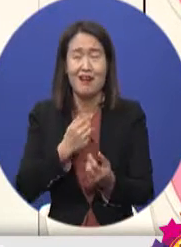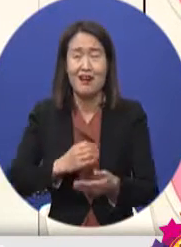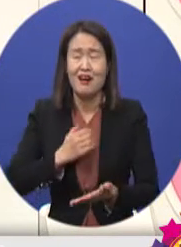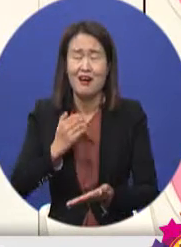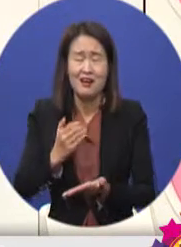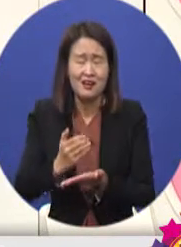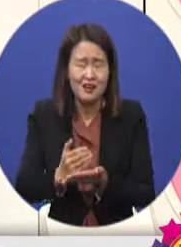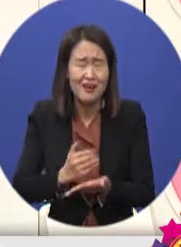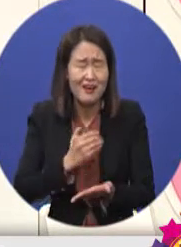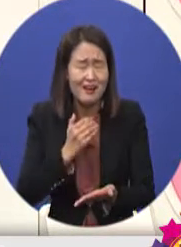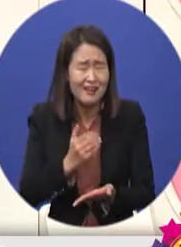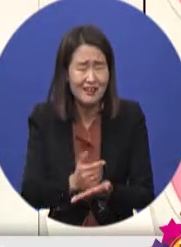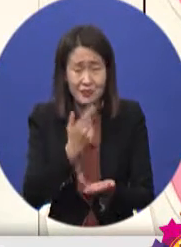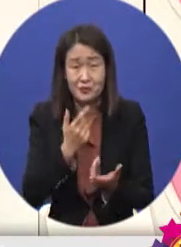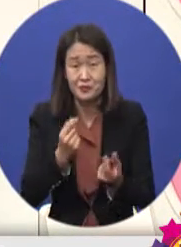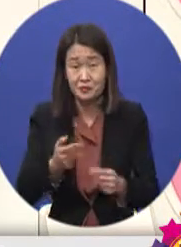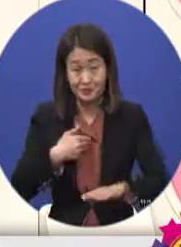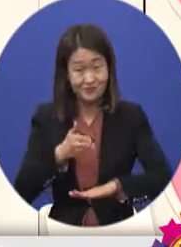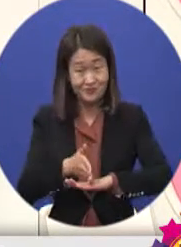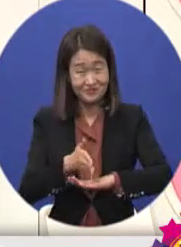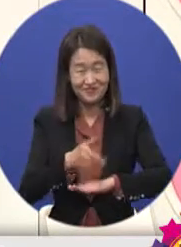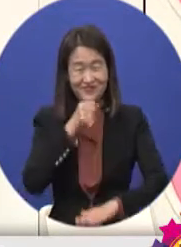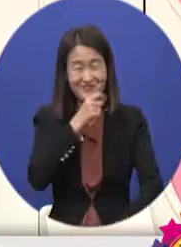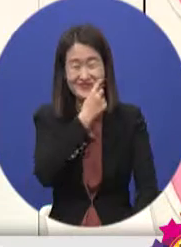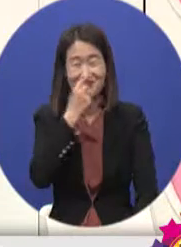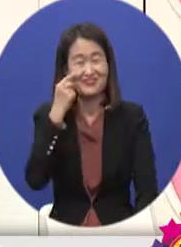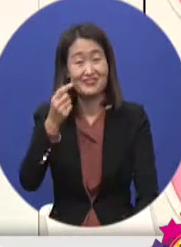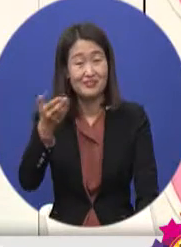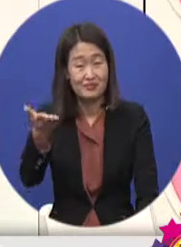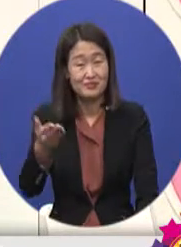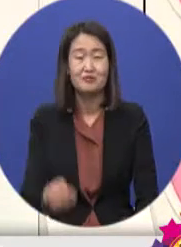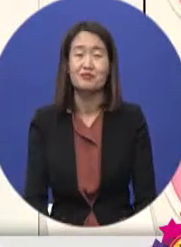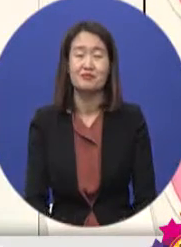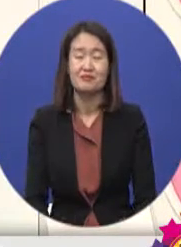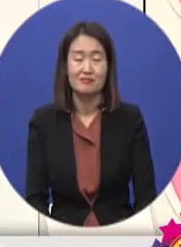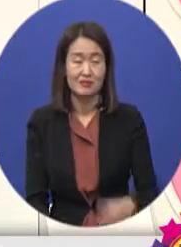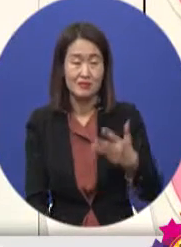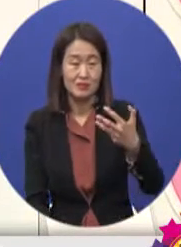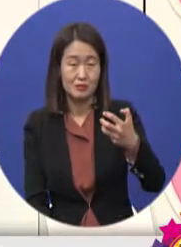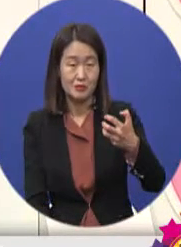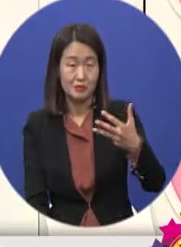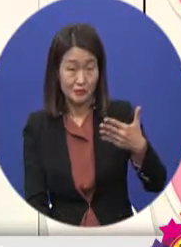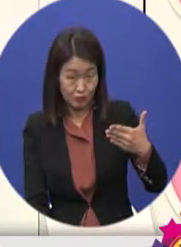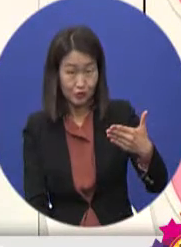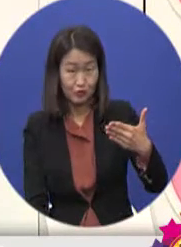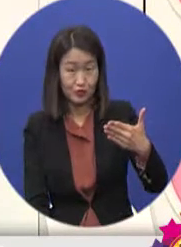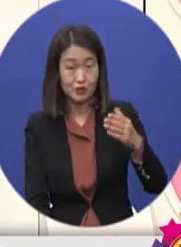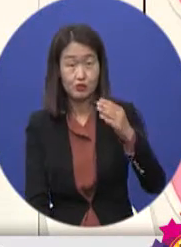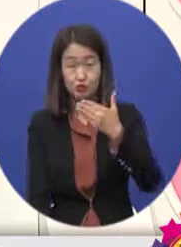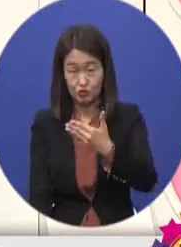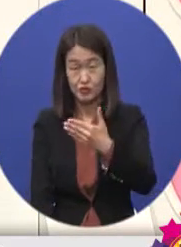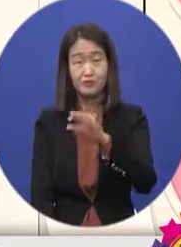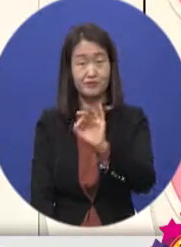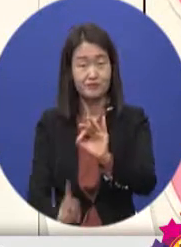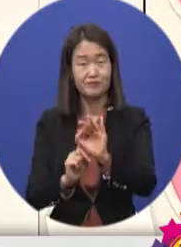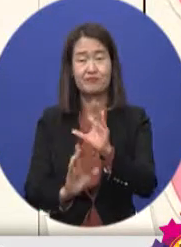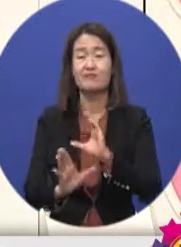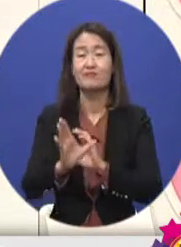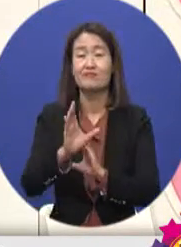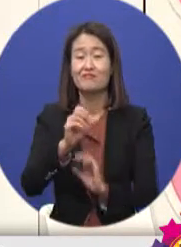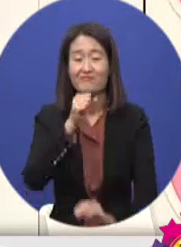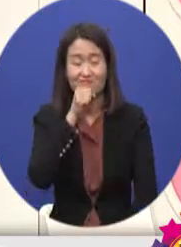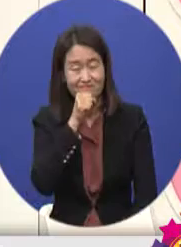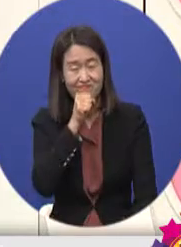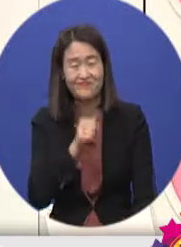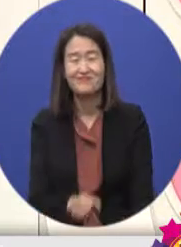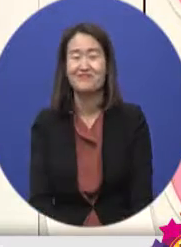감동하고 하죠. 어머니 감사드립니다. 점수 볼게요. 점수 보여주세요. 음정에 8점, 9점, 9점 보너스